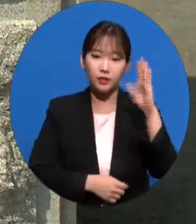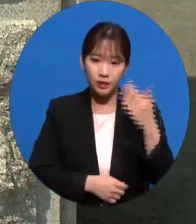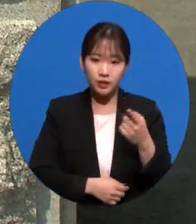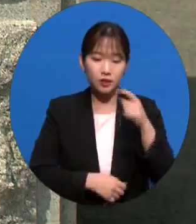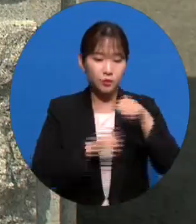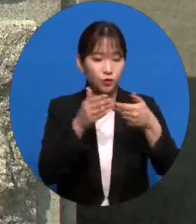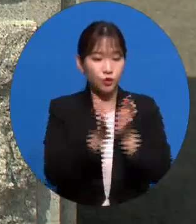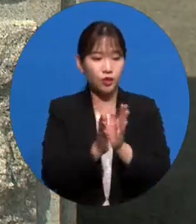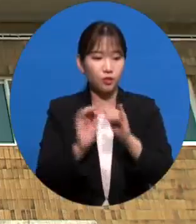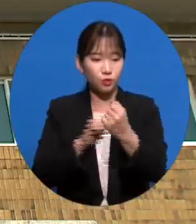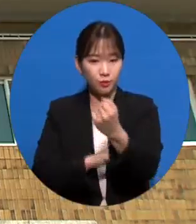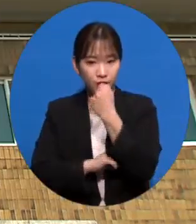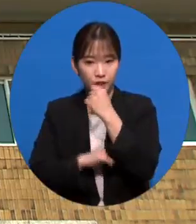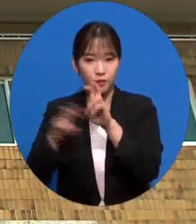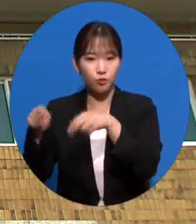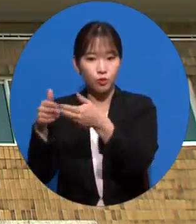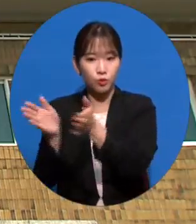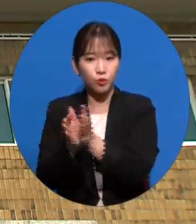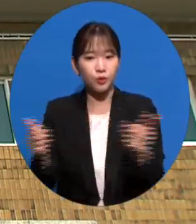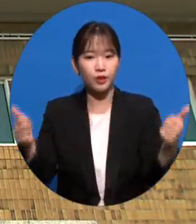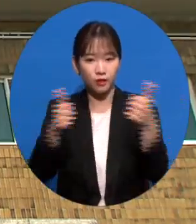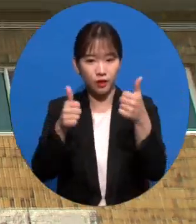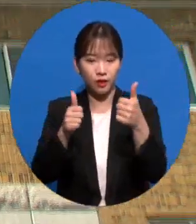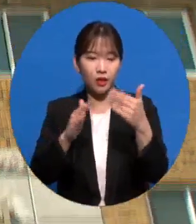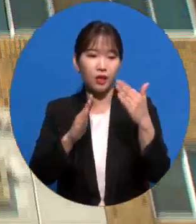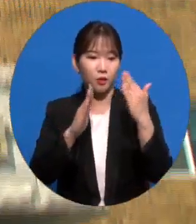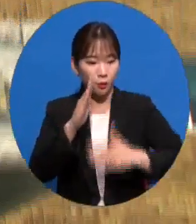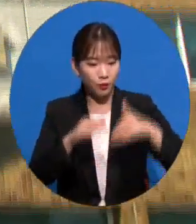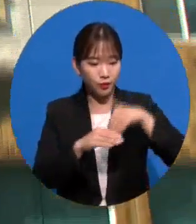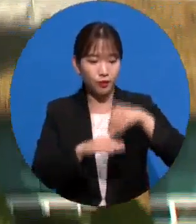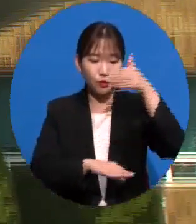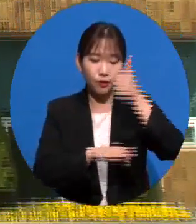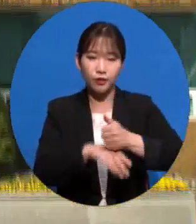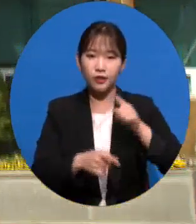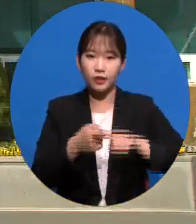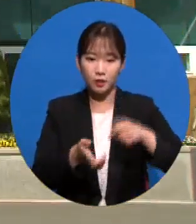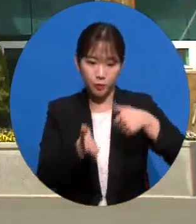국민의힘, 정의당, 무소속이 맞붙은 본선거 결과에